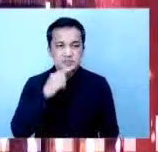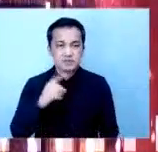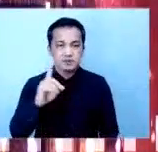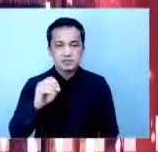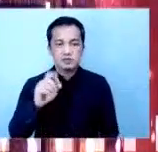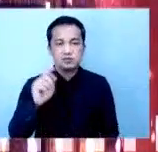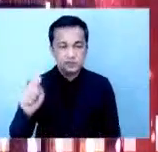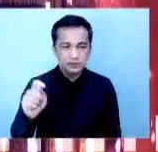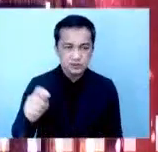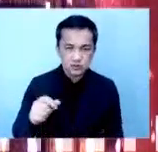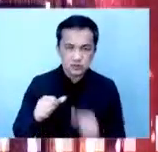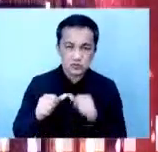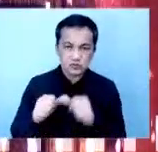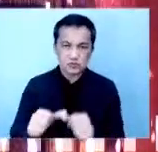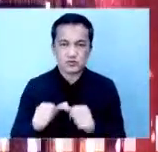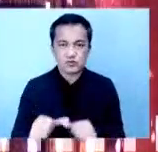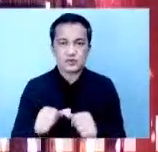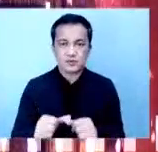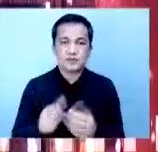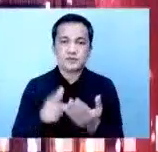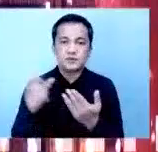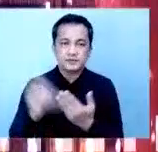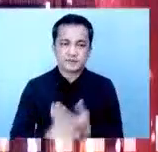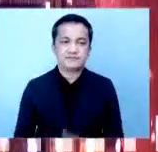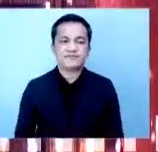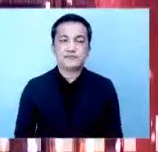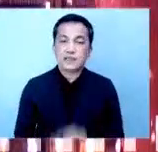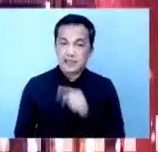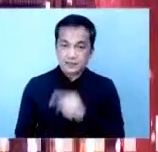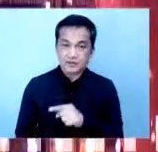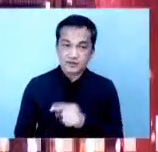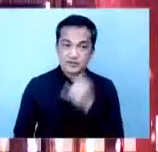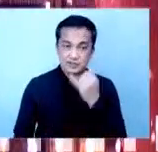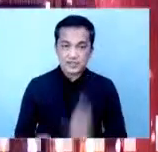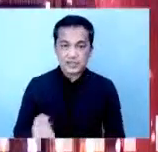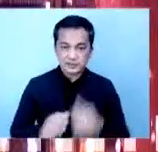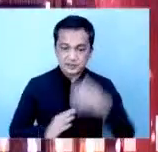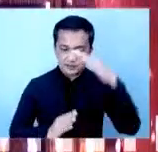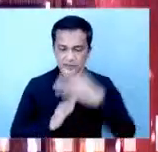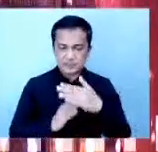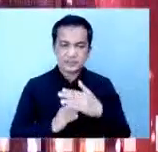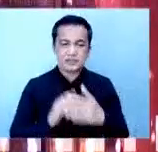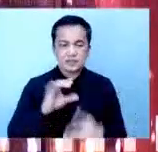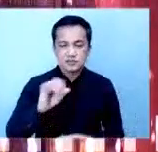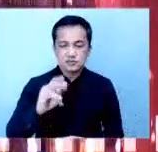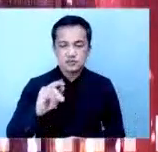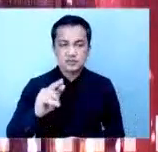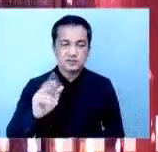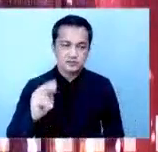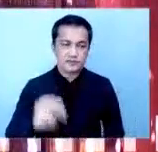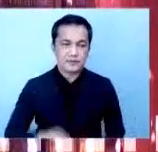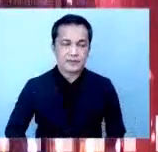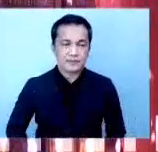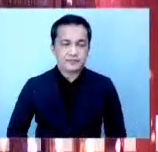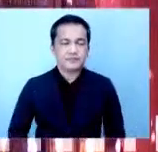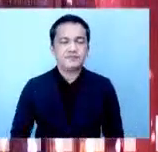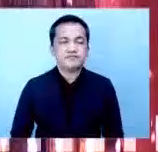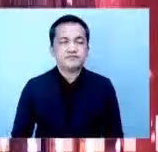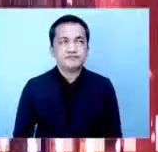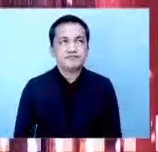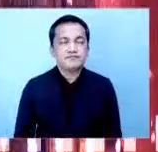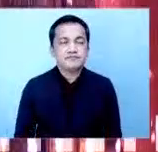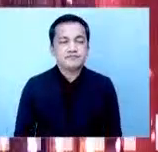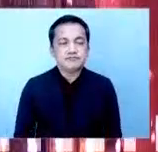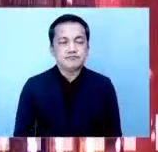Transportation, tuloy na ang programa. Ito na rin daw ang huling deadline para sa consolidation. Ang